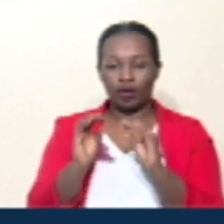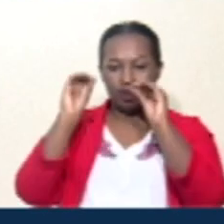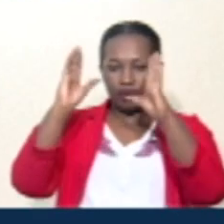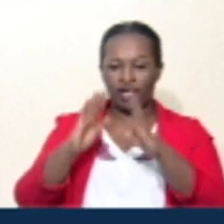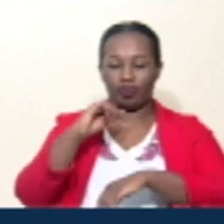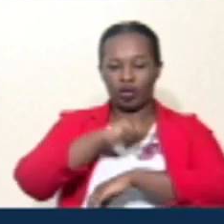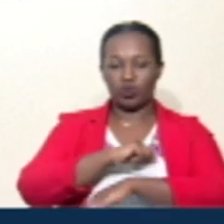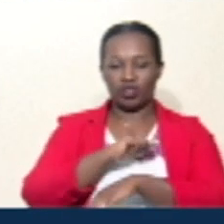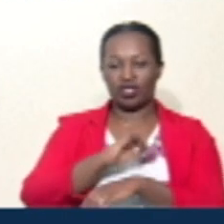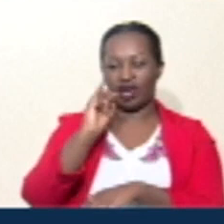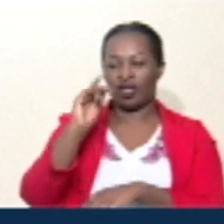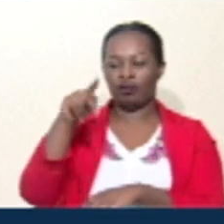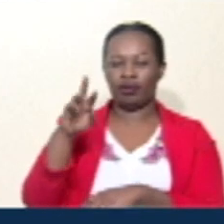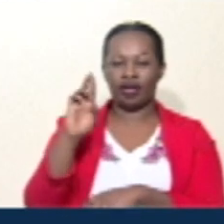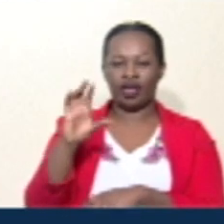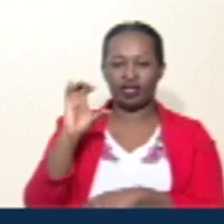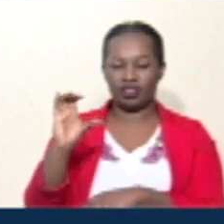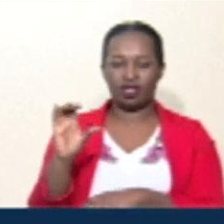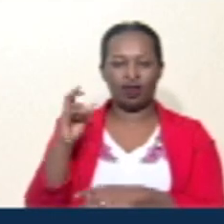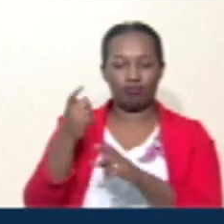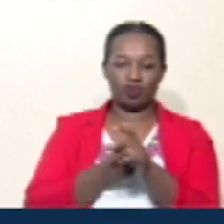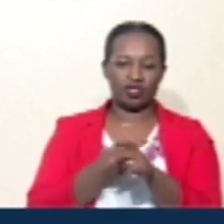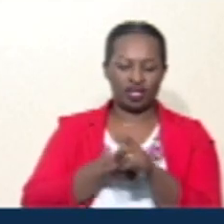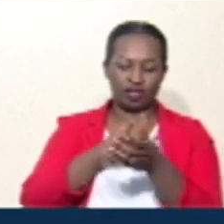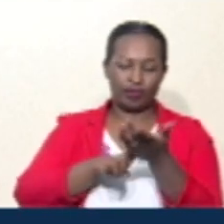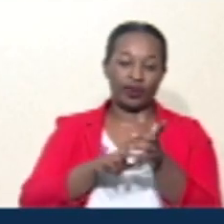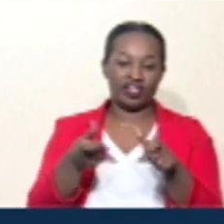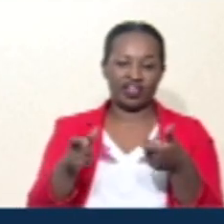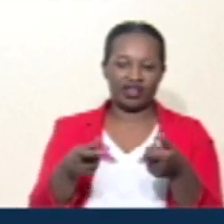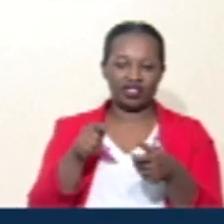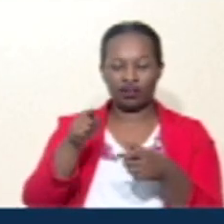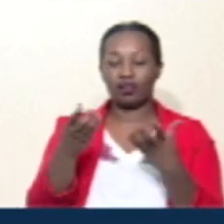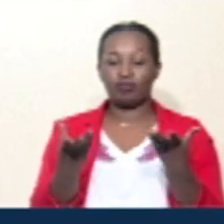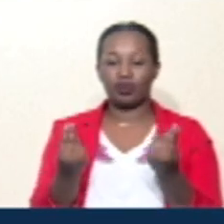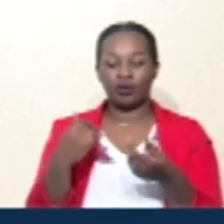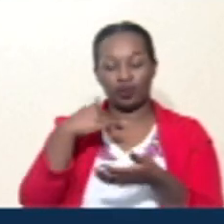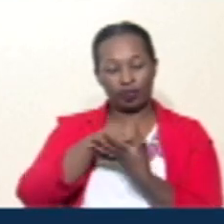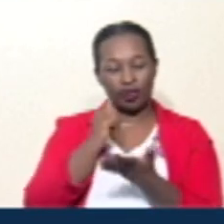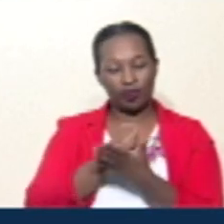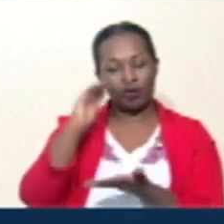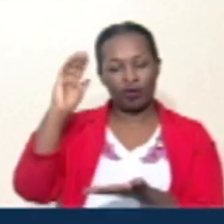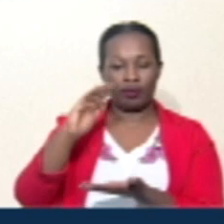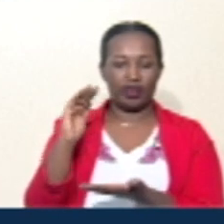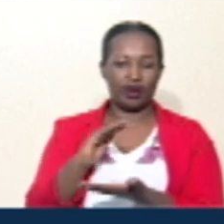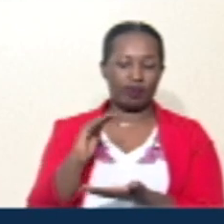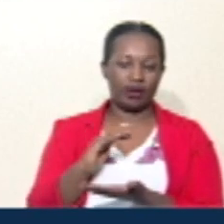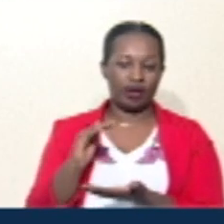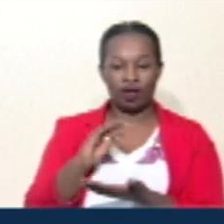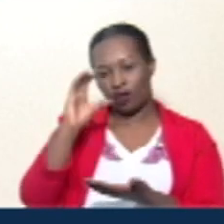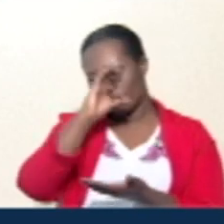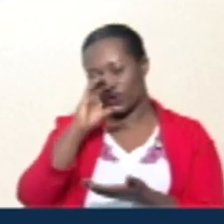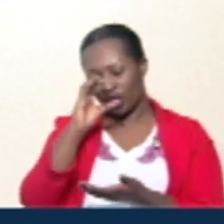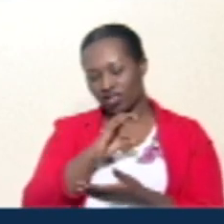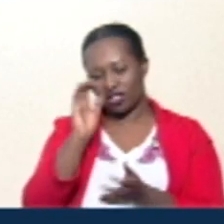ishuri rya IPRC Musanze akoreshwa ubwo buryo. Bitworohera kuri twe kuko bigabanya gushakisha